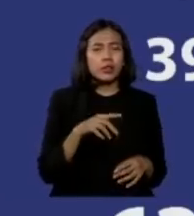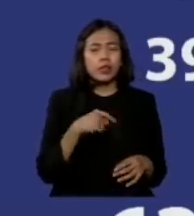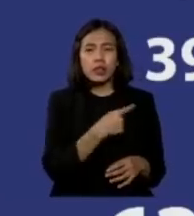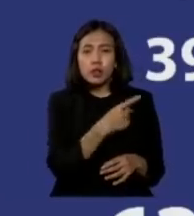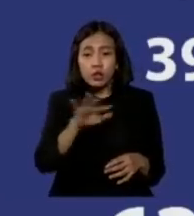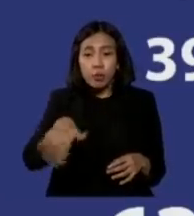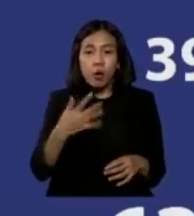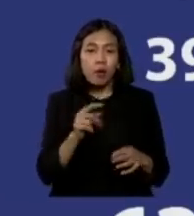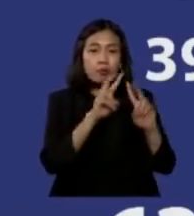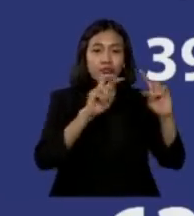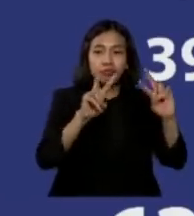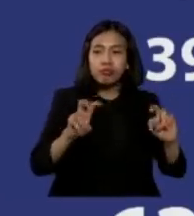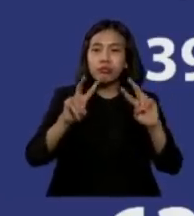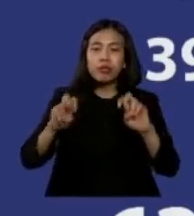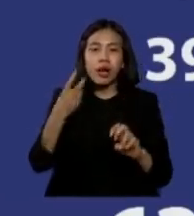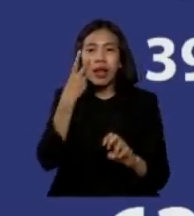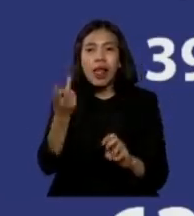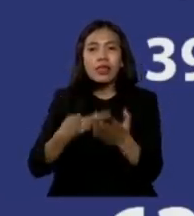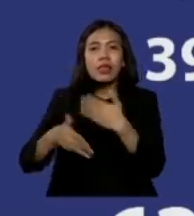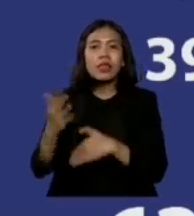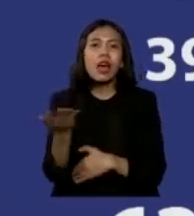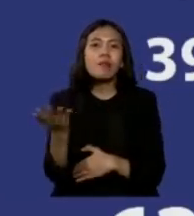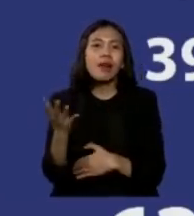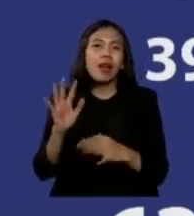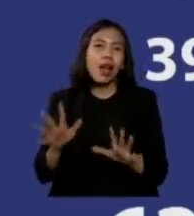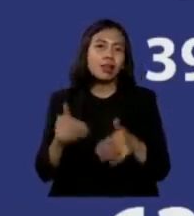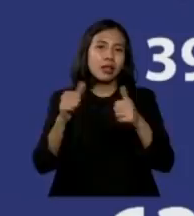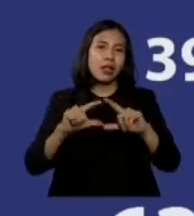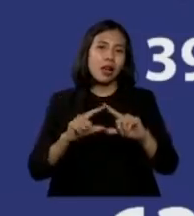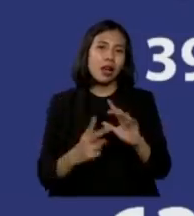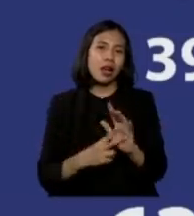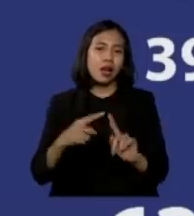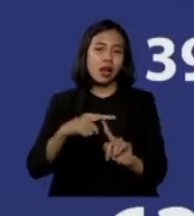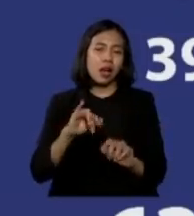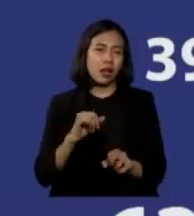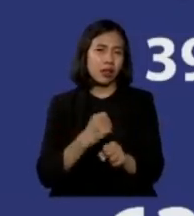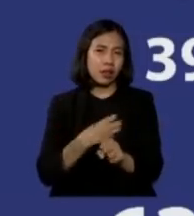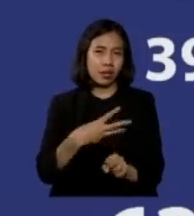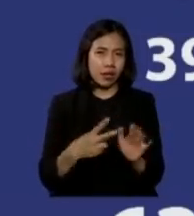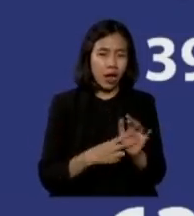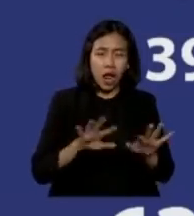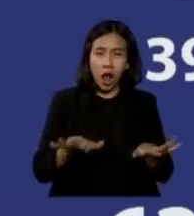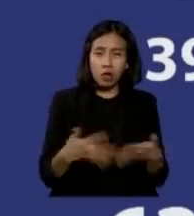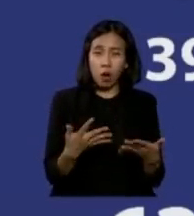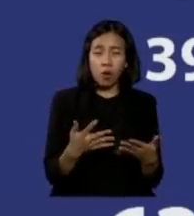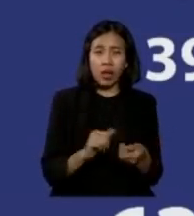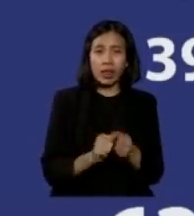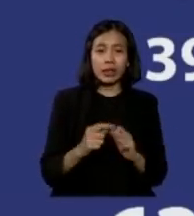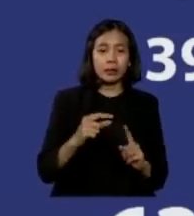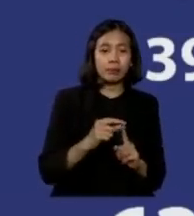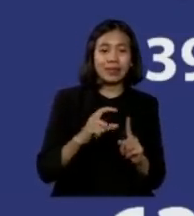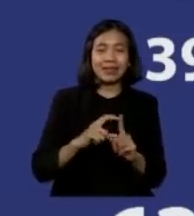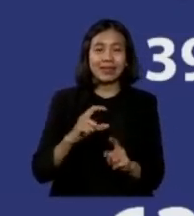berbasis pada pemeriksaan antigen yaitu pemeriksaan menggunakan PCR real-time atau